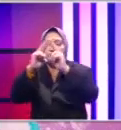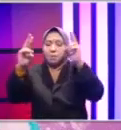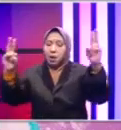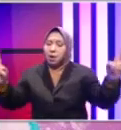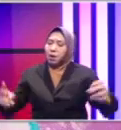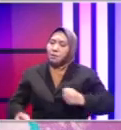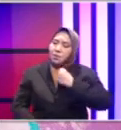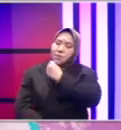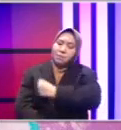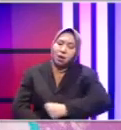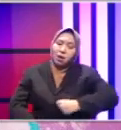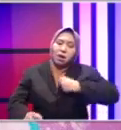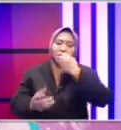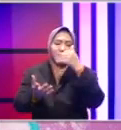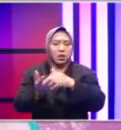al-bukhari